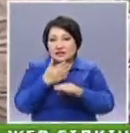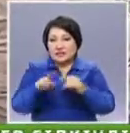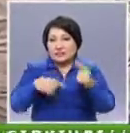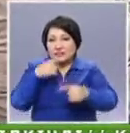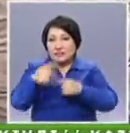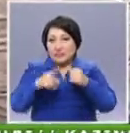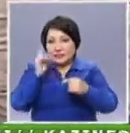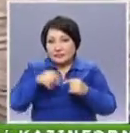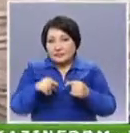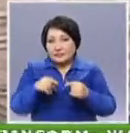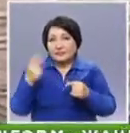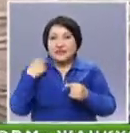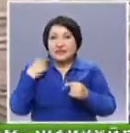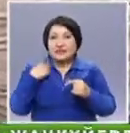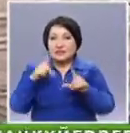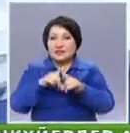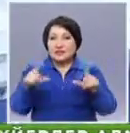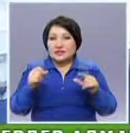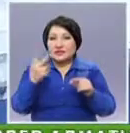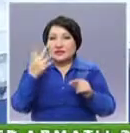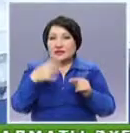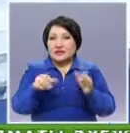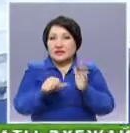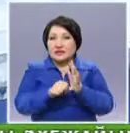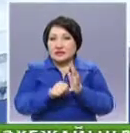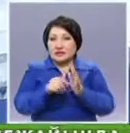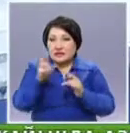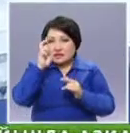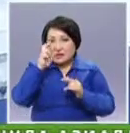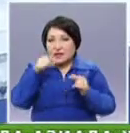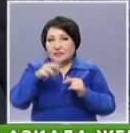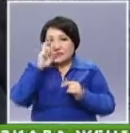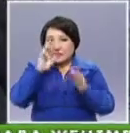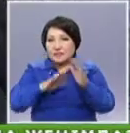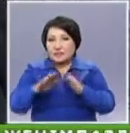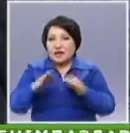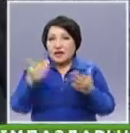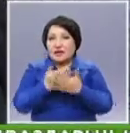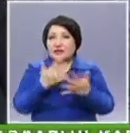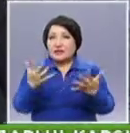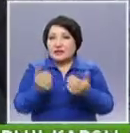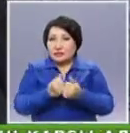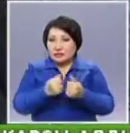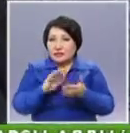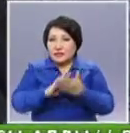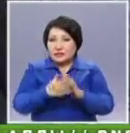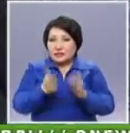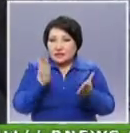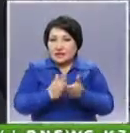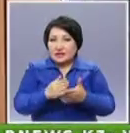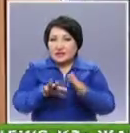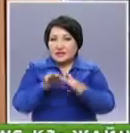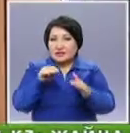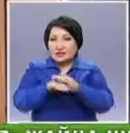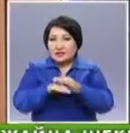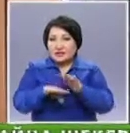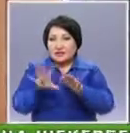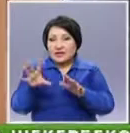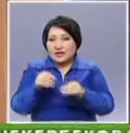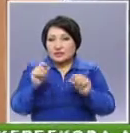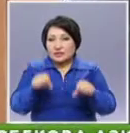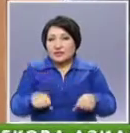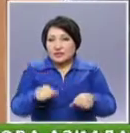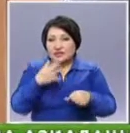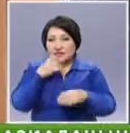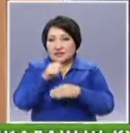салық басқармасының 46 елмен ақпарат алу туралы келісімі бар. Алайда заңдастыру мәжбүрлі түрде өтпейді. Салықшылардың бар үміті тұрғындардың өз ықтиярымен